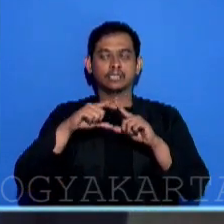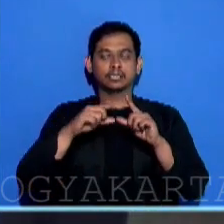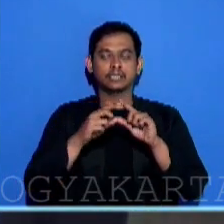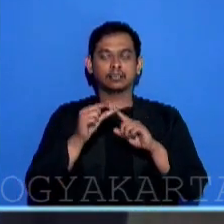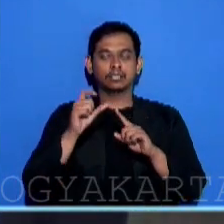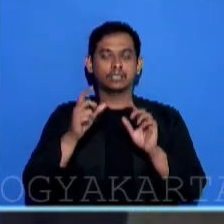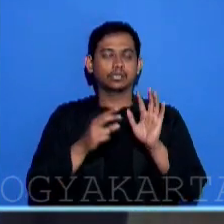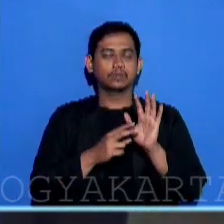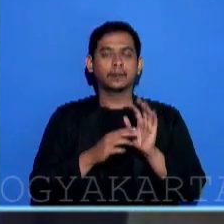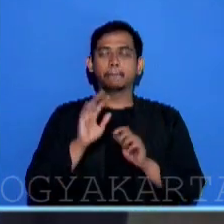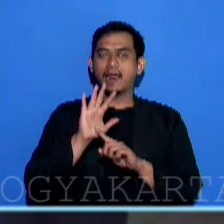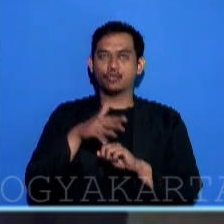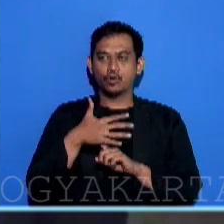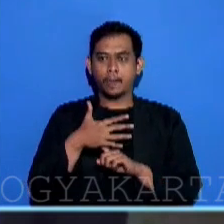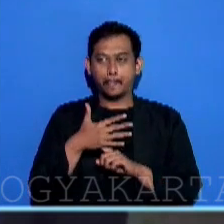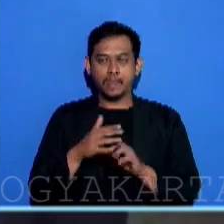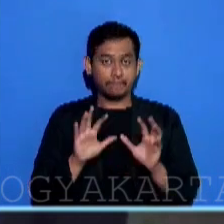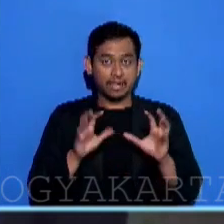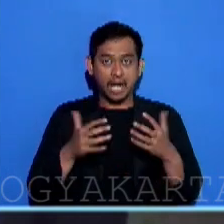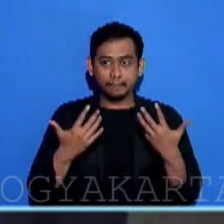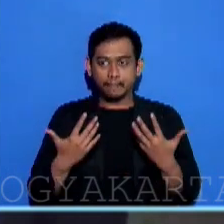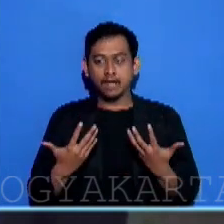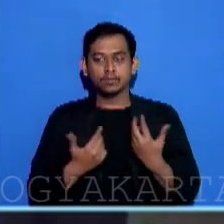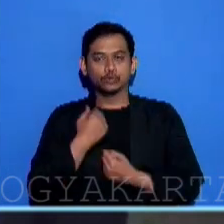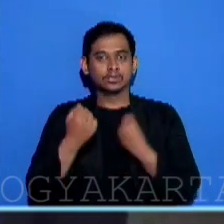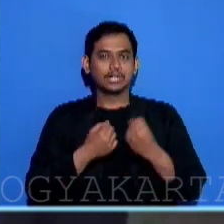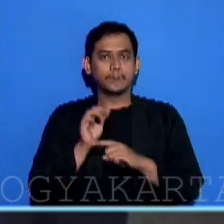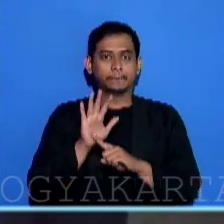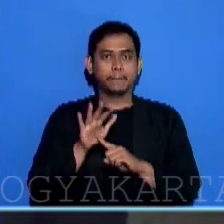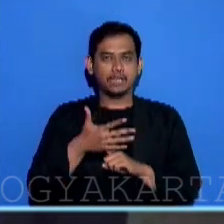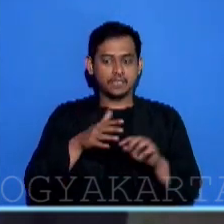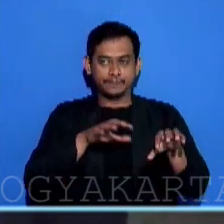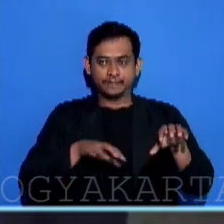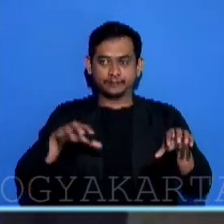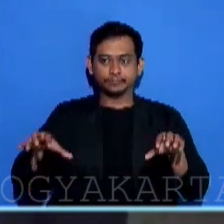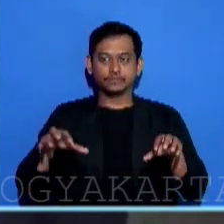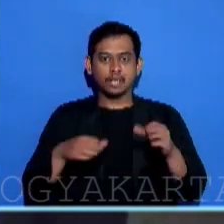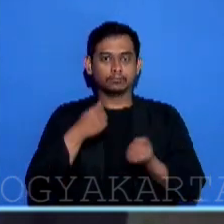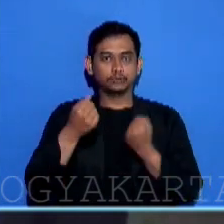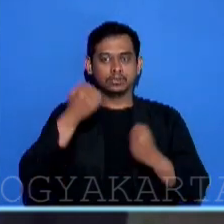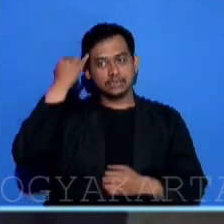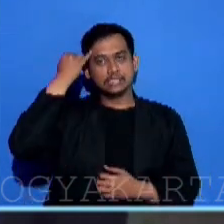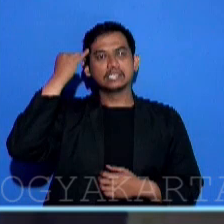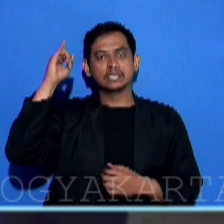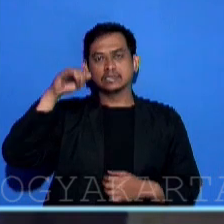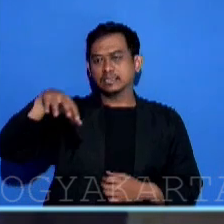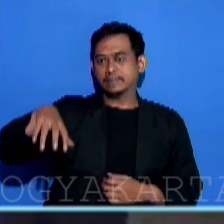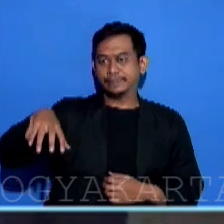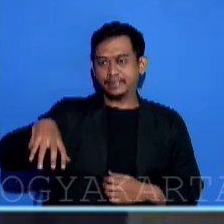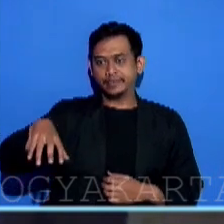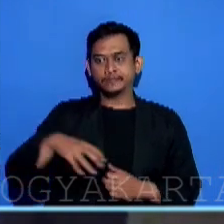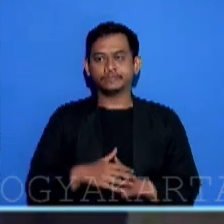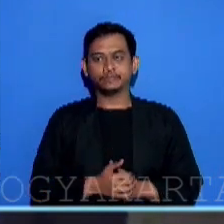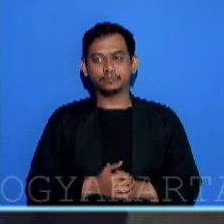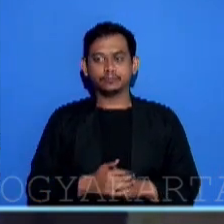Ikatan Wanita Pengusaha Indonesia Bantul menggelar Bazar Produk Wirausaha Inovatif di Kompleks Stadion Sultan Agung